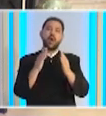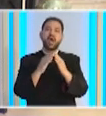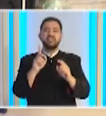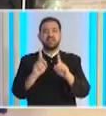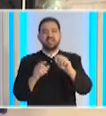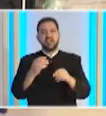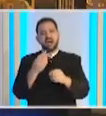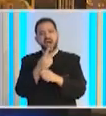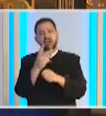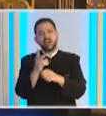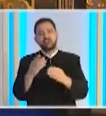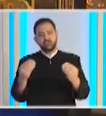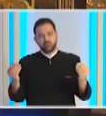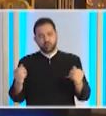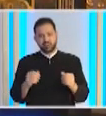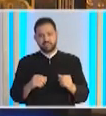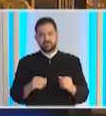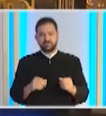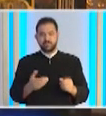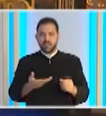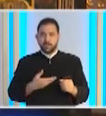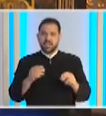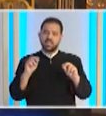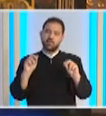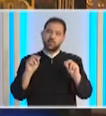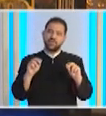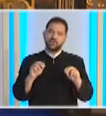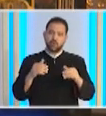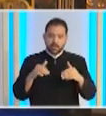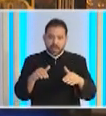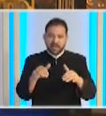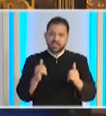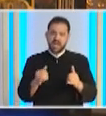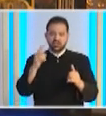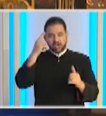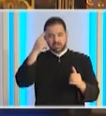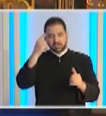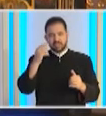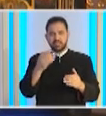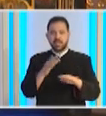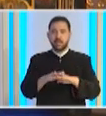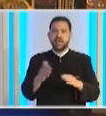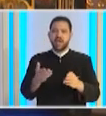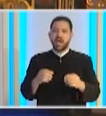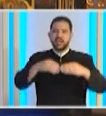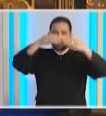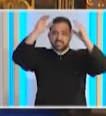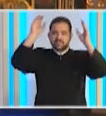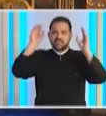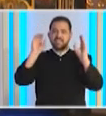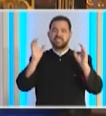păcătuit mult. Pornind de la aceste realități duhovnicești pe care Sfinții noștri părinți le-au